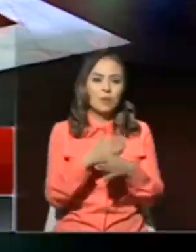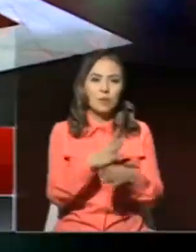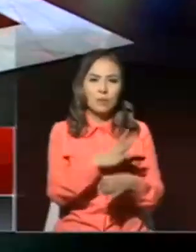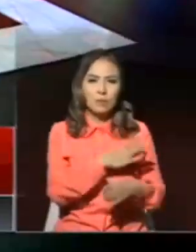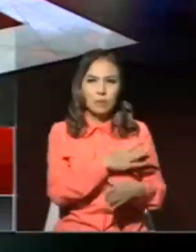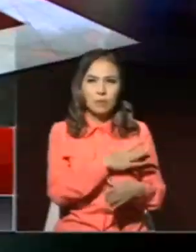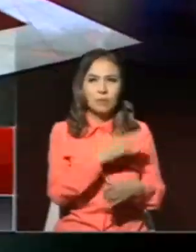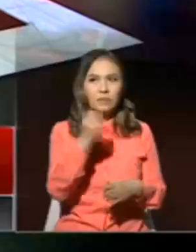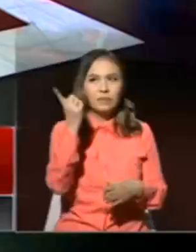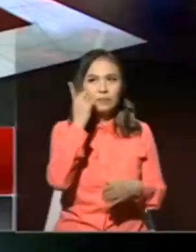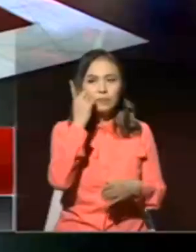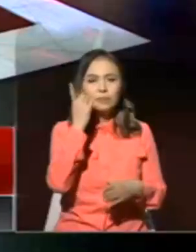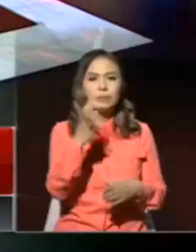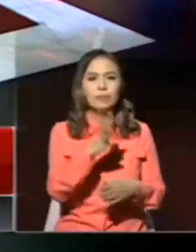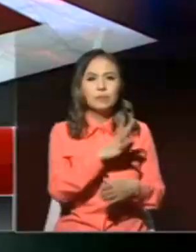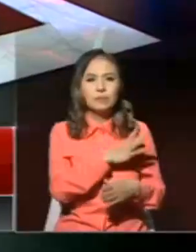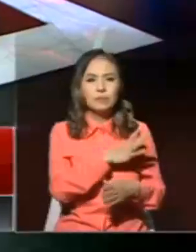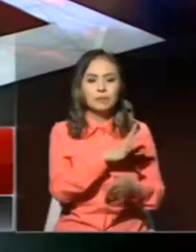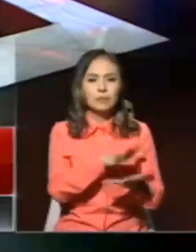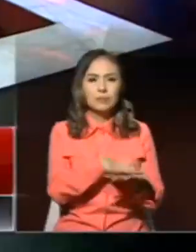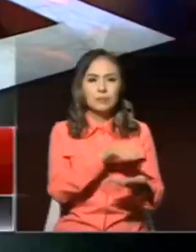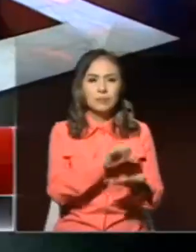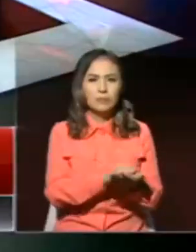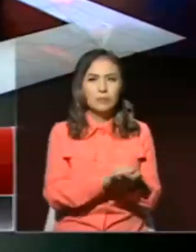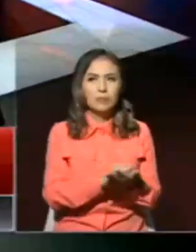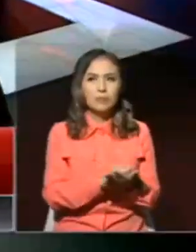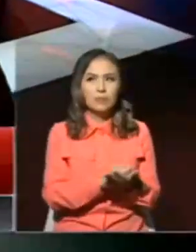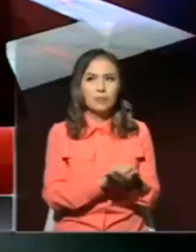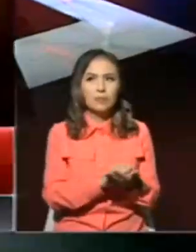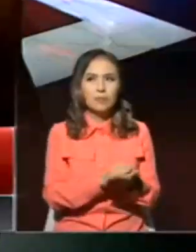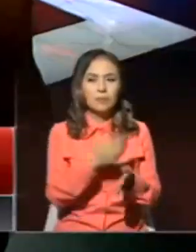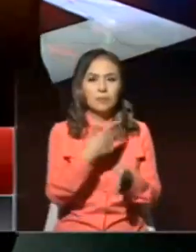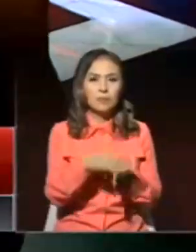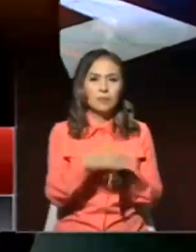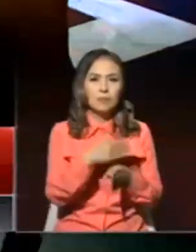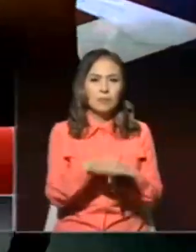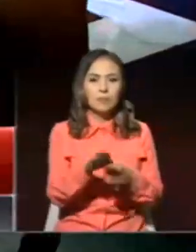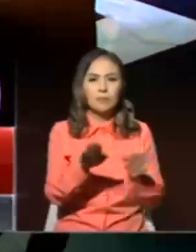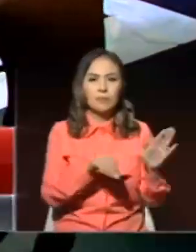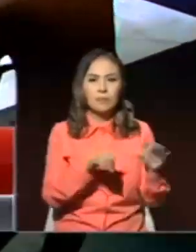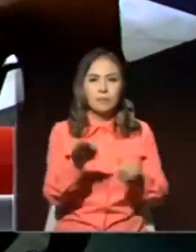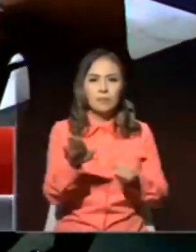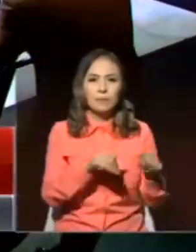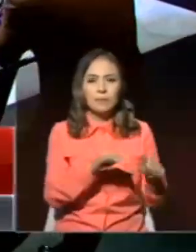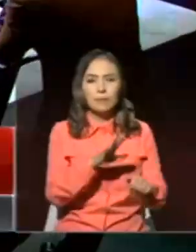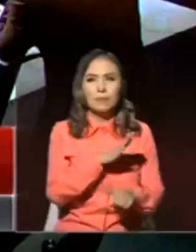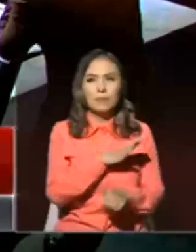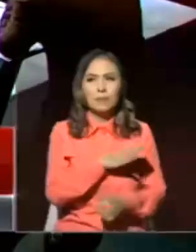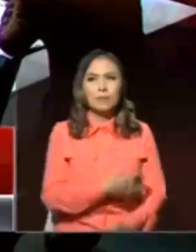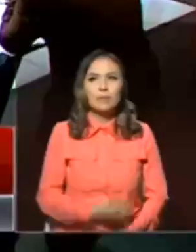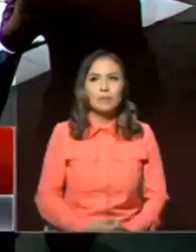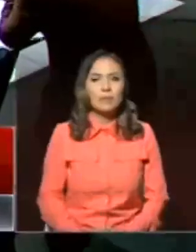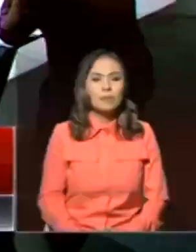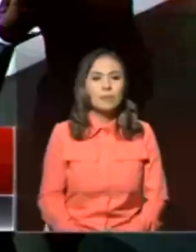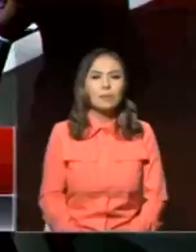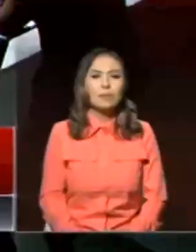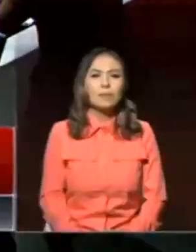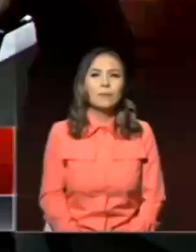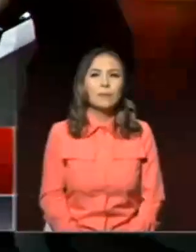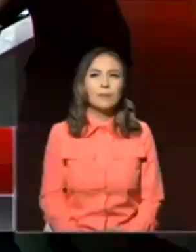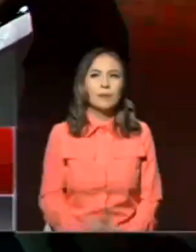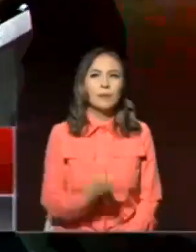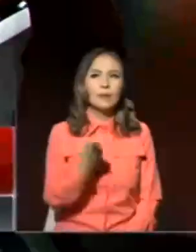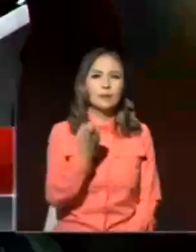түрлі телефондар лампаққа кетті осының арқасында, кредиттер алынды бұның арқасында деген сияқты, займ